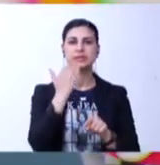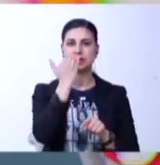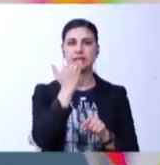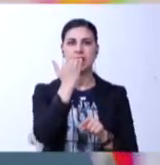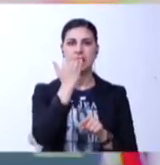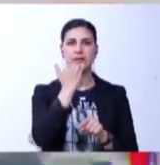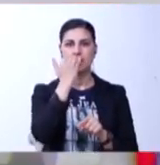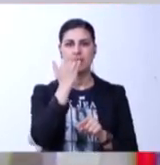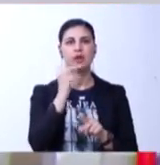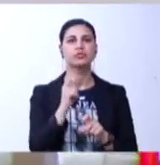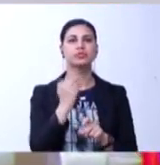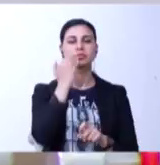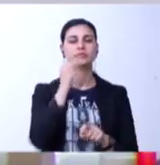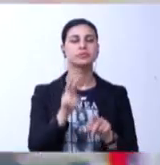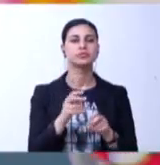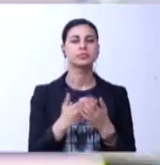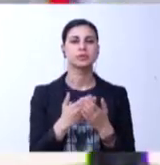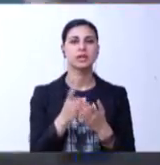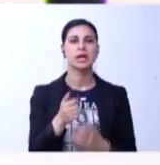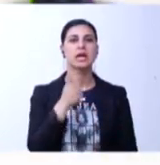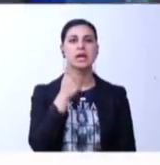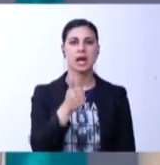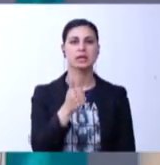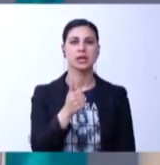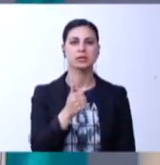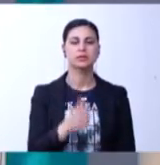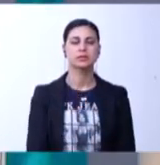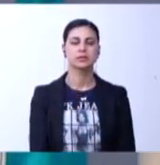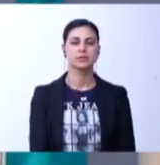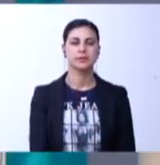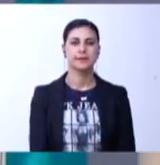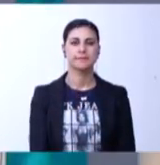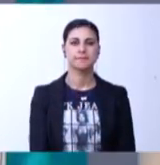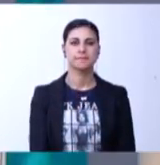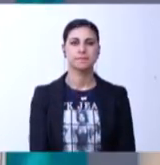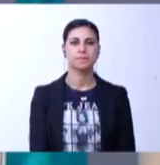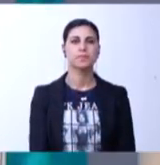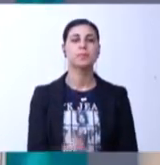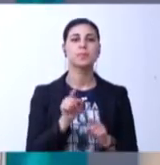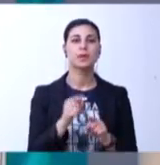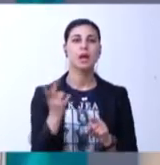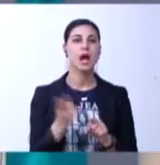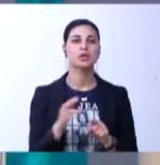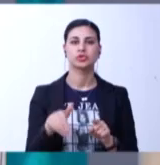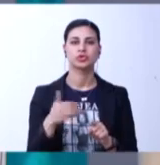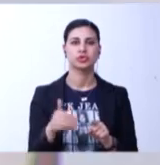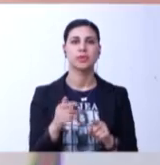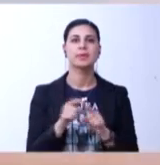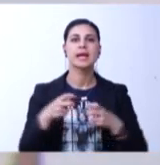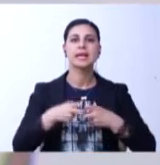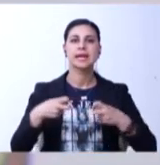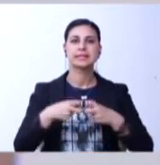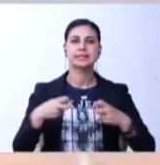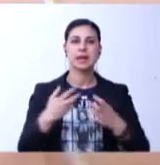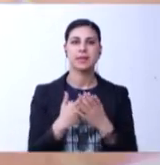ყბაზე თვითლიგირებადი ბრეისები ნიშნავს, რომ უფრო კარგად რომ გავიგოთ. თვითლიგირებად ბრეისებს არ ჭირდება გარშემო რეზინა,